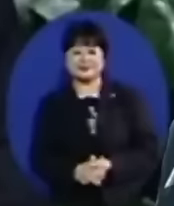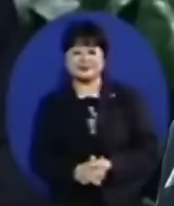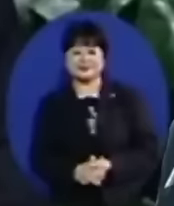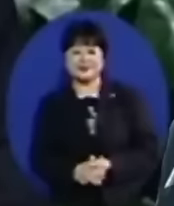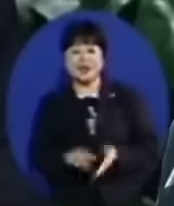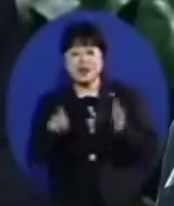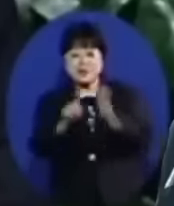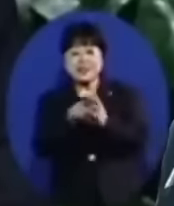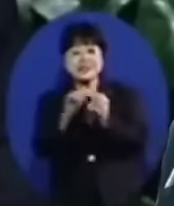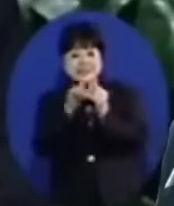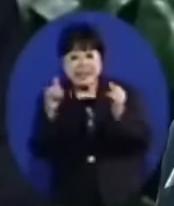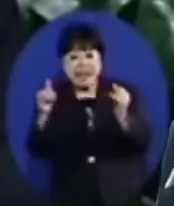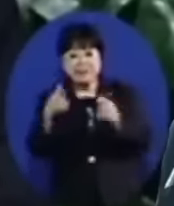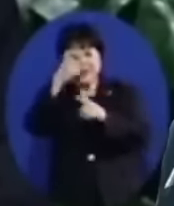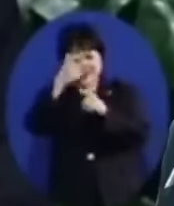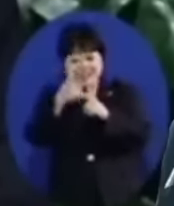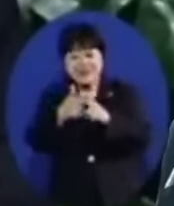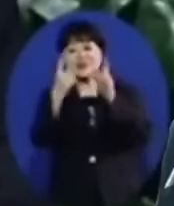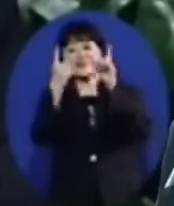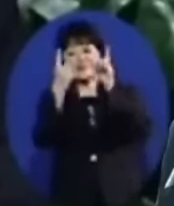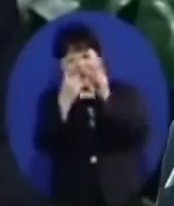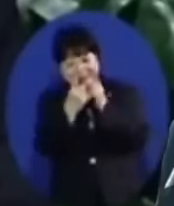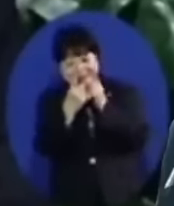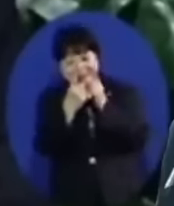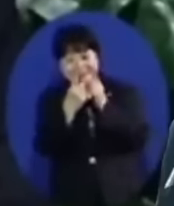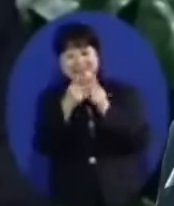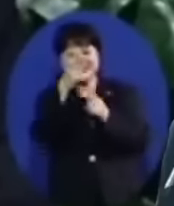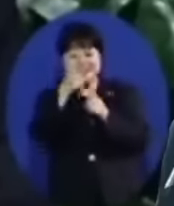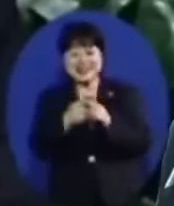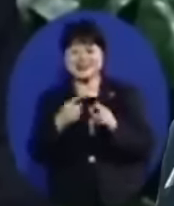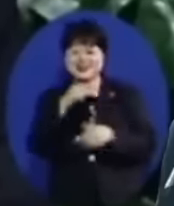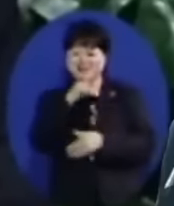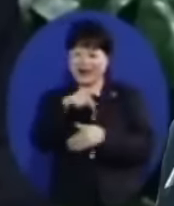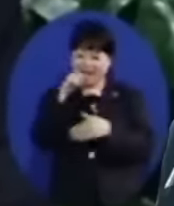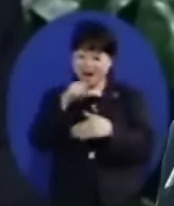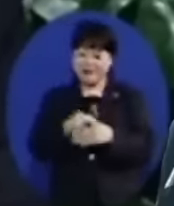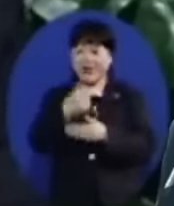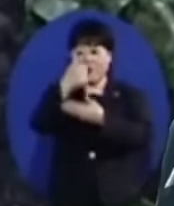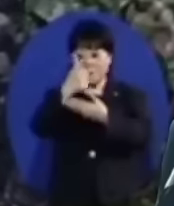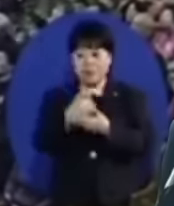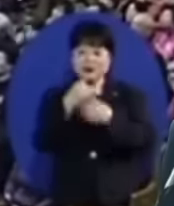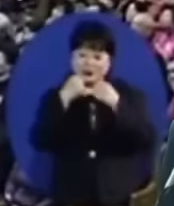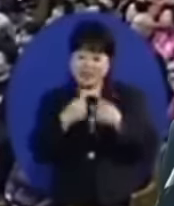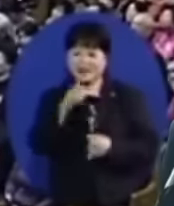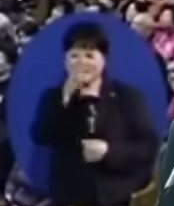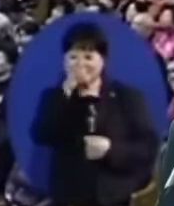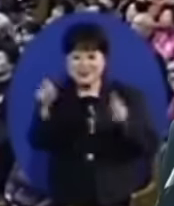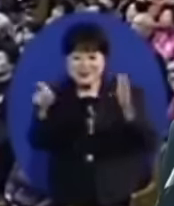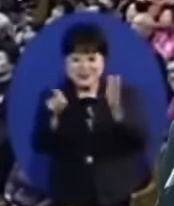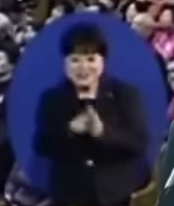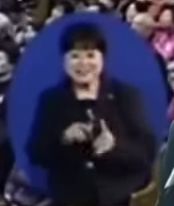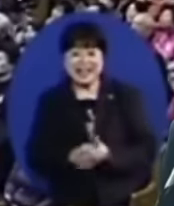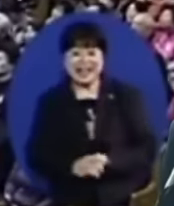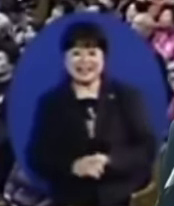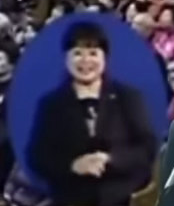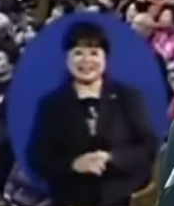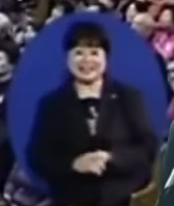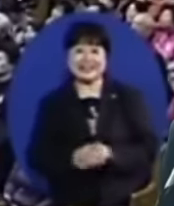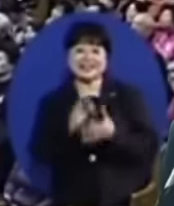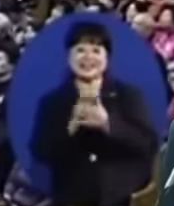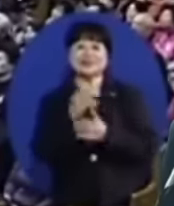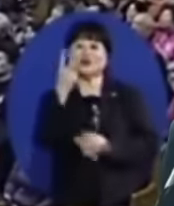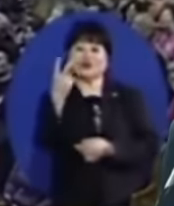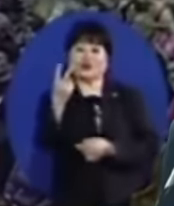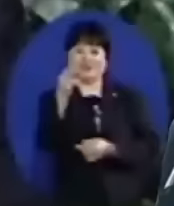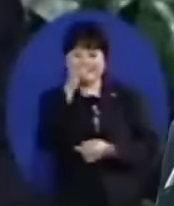그러나 믿는 사람은 예수를 만난 사람이요 예수님을 마음속에 모시고 있는 사람이겠습니다. 친구 두